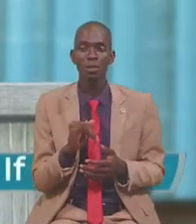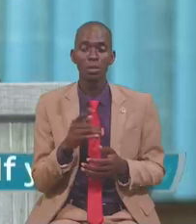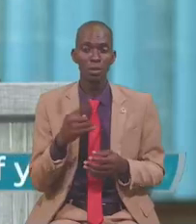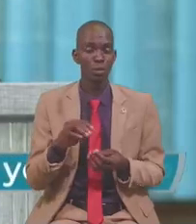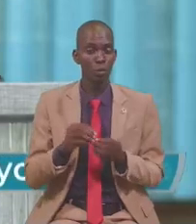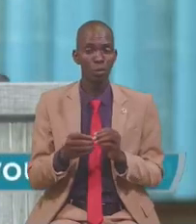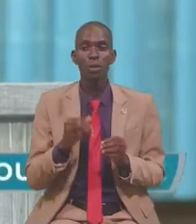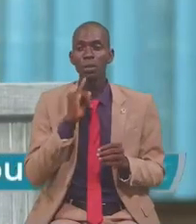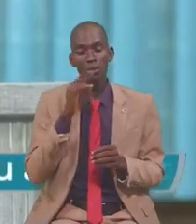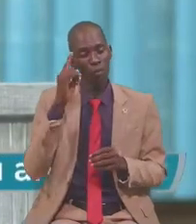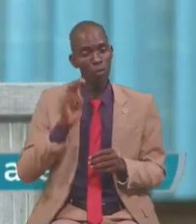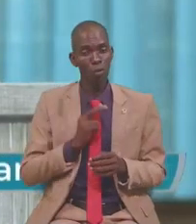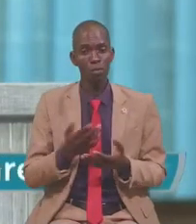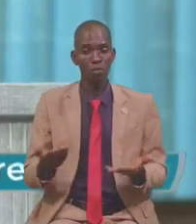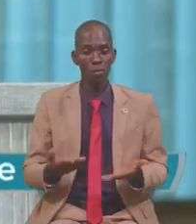ont leur...